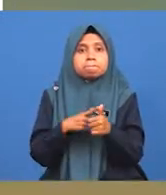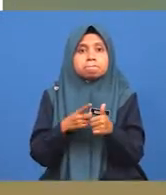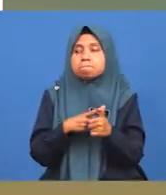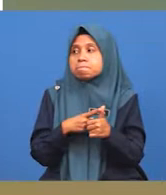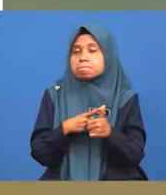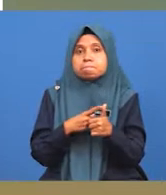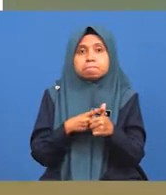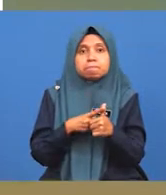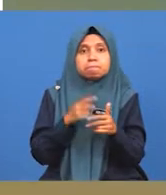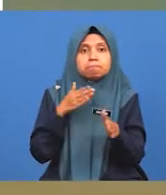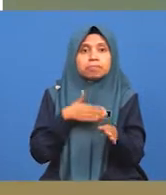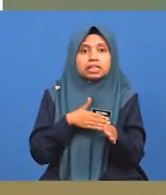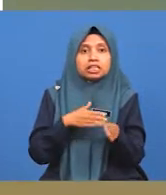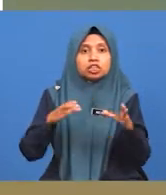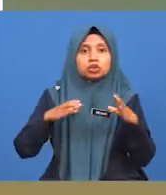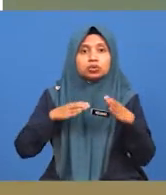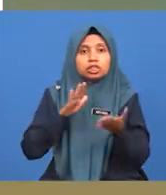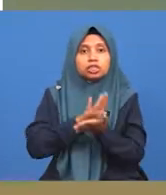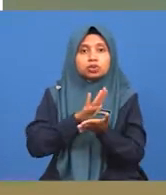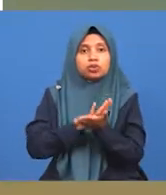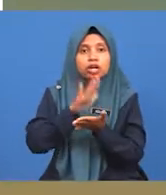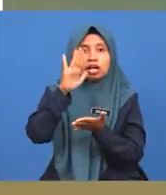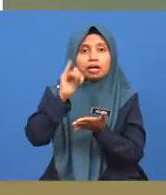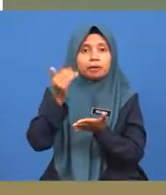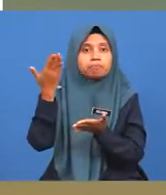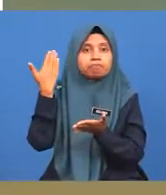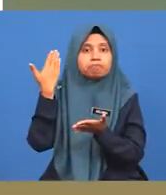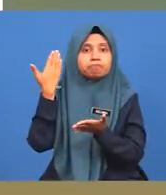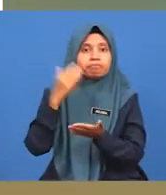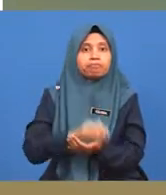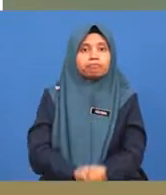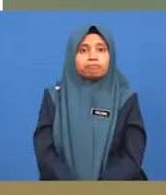pertama, pada cuti sekolah yang lalu.